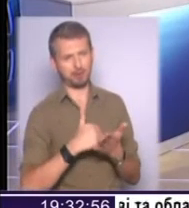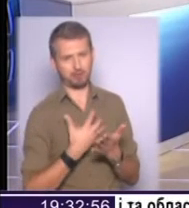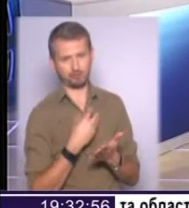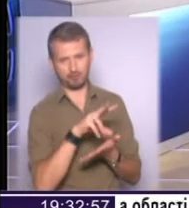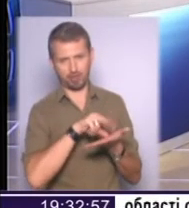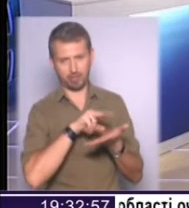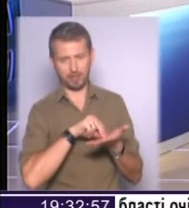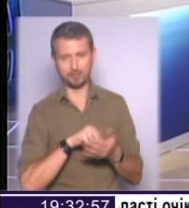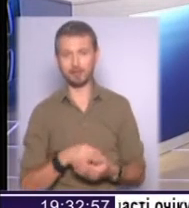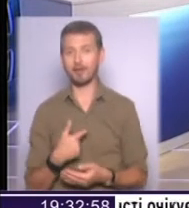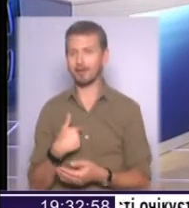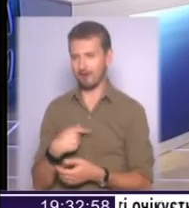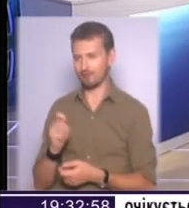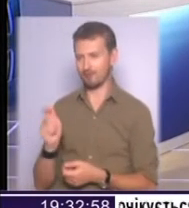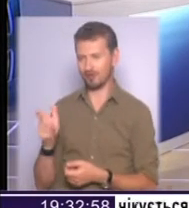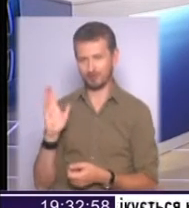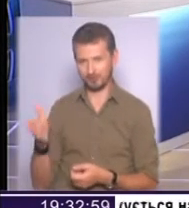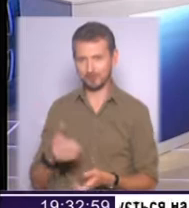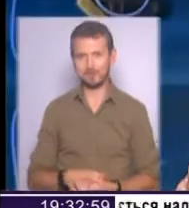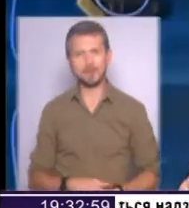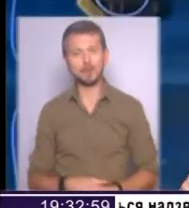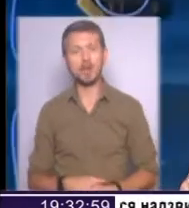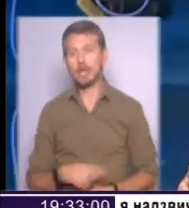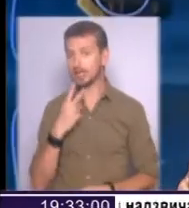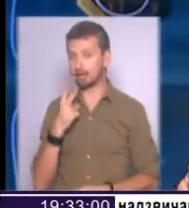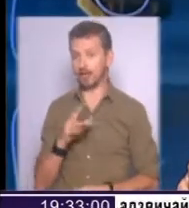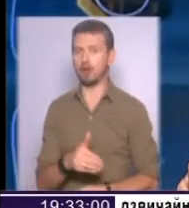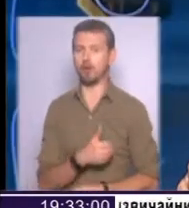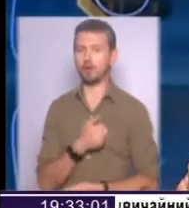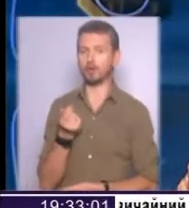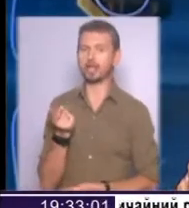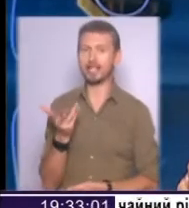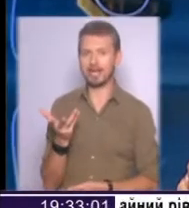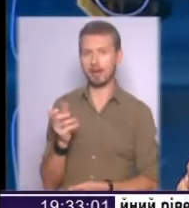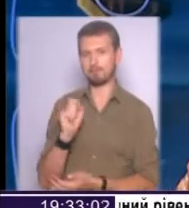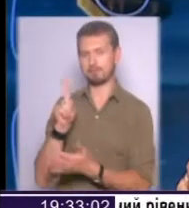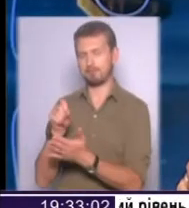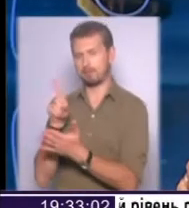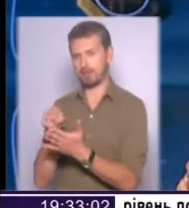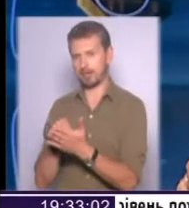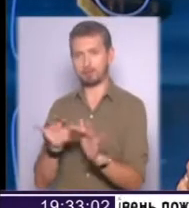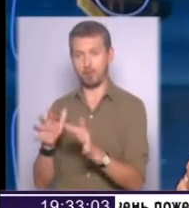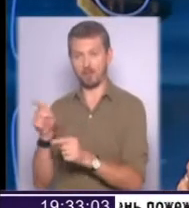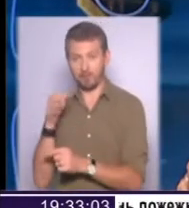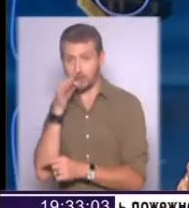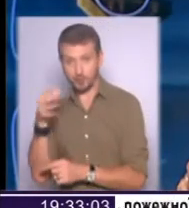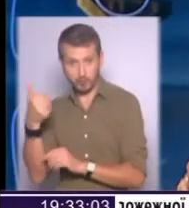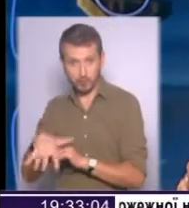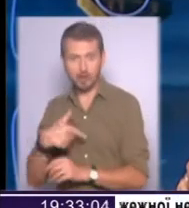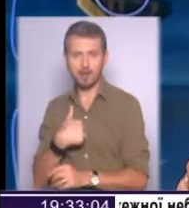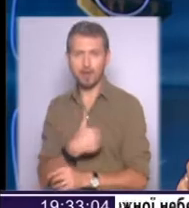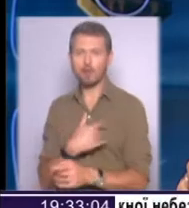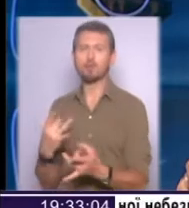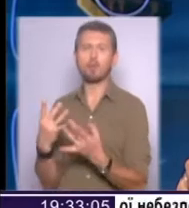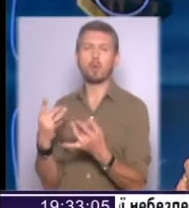Добре, я поділюся з вами цією інформацією. Дивіться, хочу кілька моментів, про які ви озвучили, але я хочу